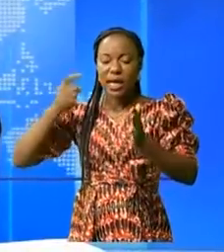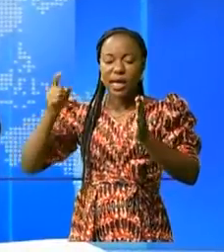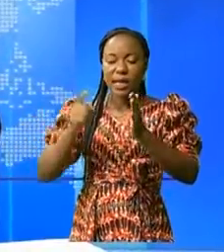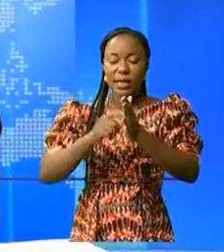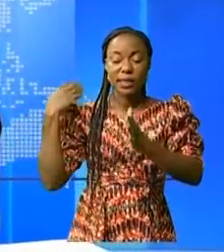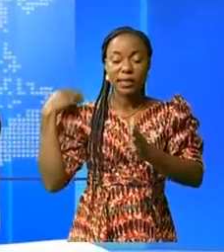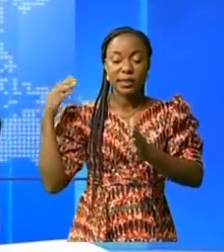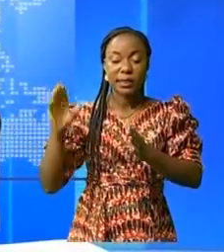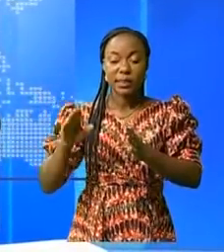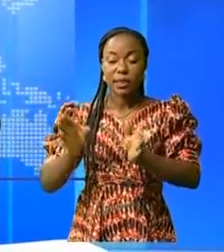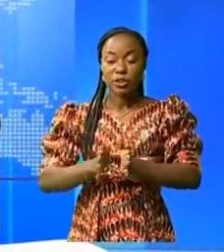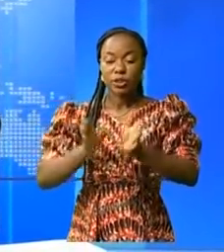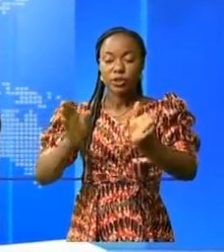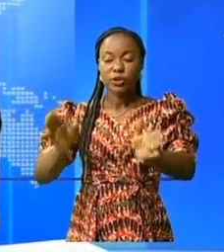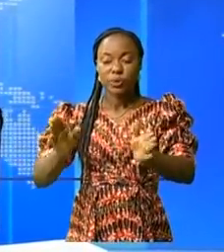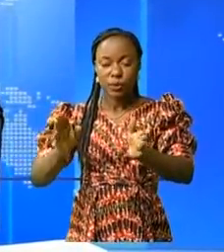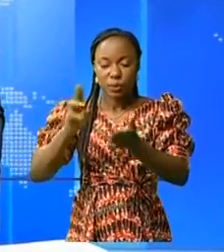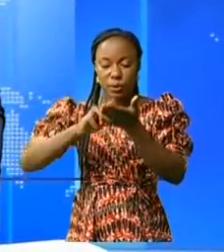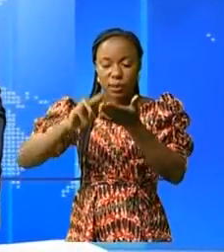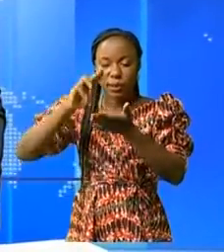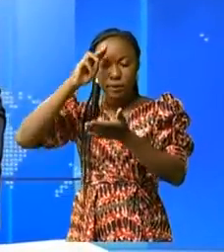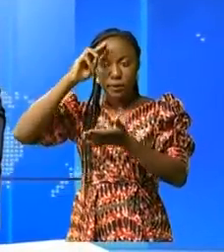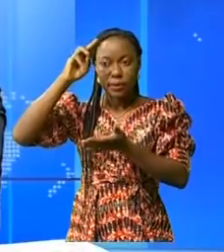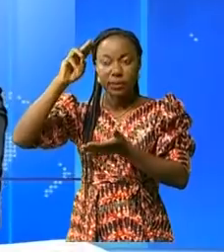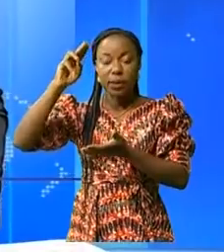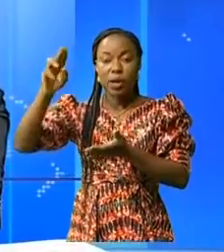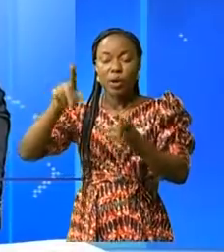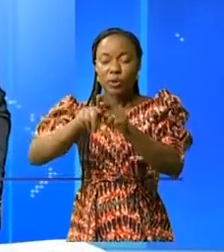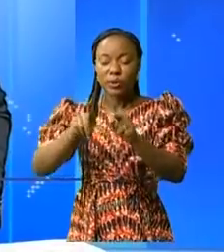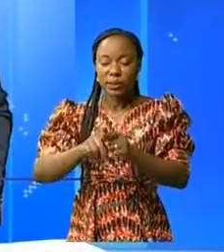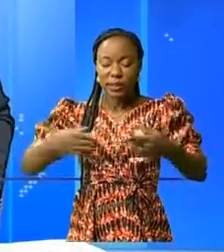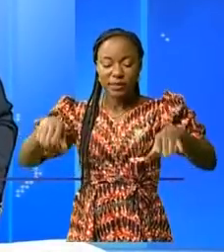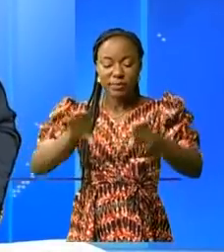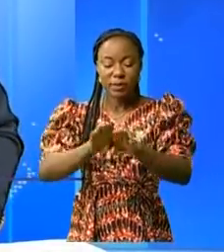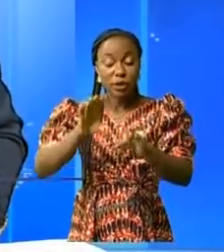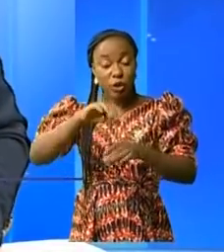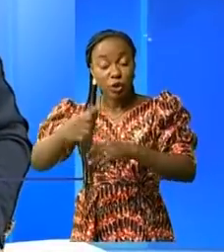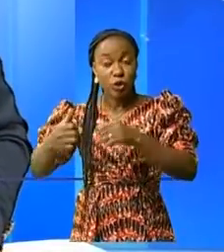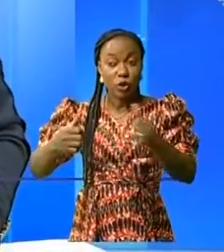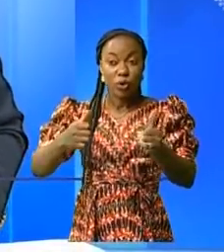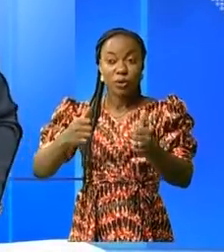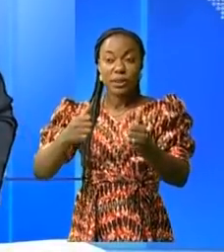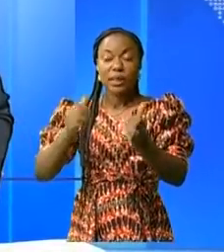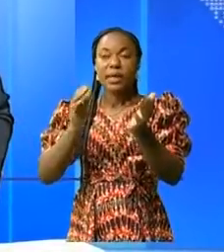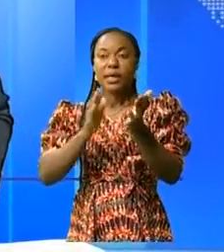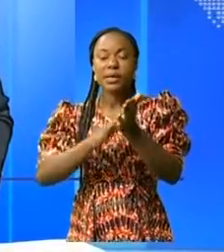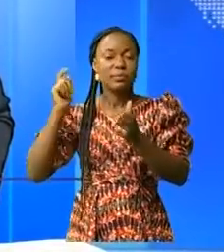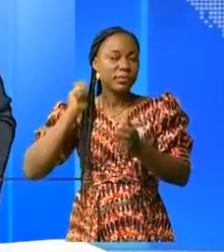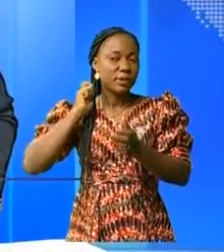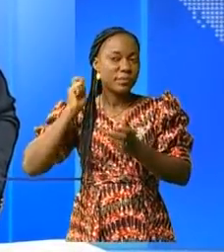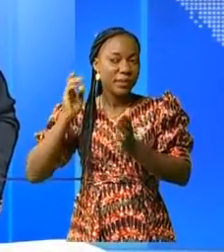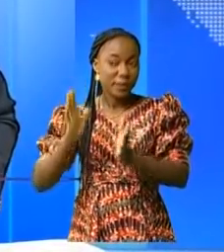de l'enseignement supérieur et universitaire c'est justement la fermeture de certaines facultés de médecine dans quelques